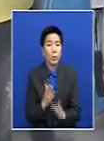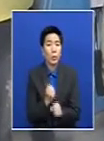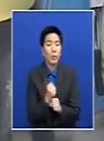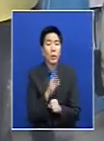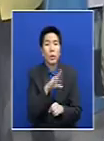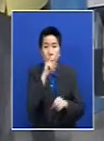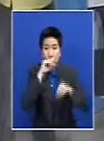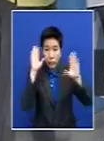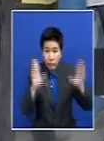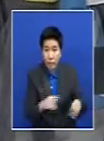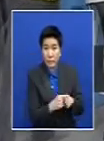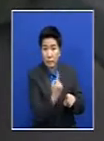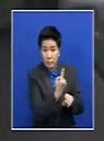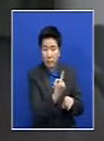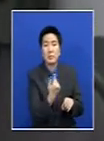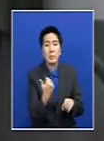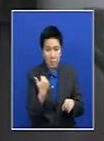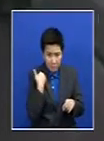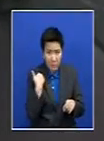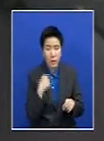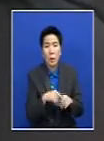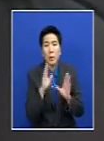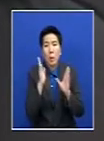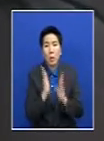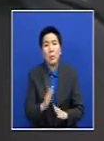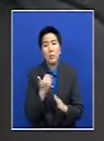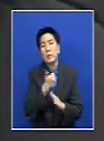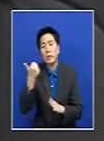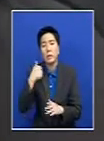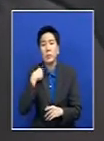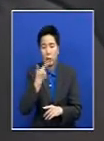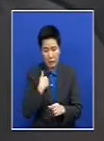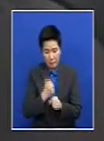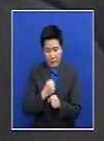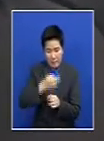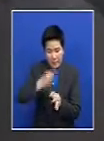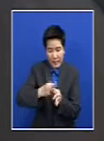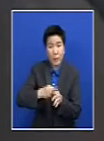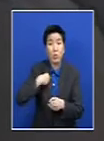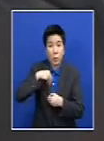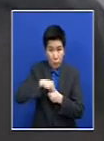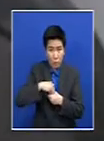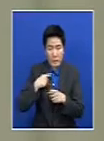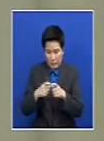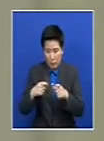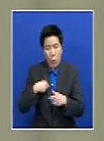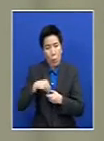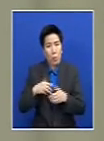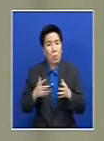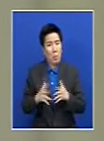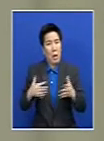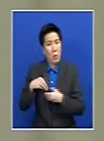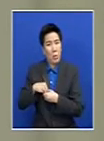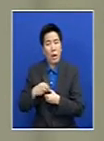ของแบงก์กรุงไทยแหละครับคุณธัญมัยคุณผู้ชมมีบางคนที่อ้างว่าเป็นพนักงานแบงก์ด้วยแล้วก็มีแบงก์ครอบครองจำนวนมากน